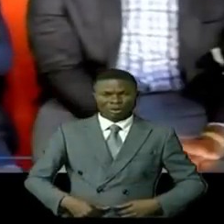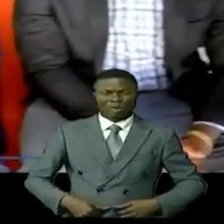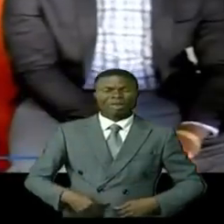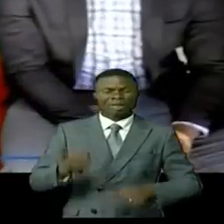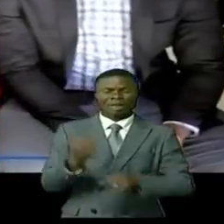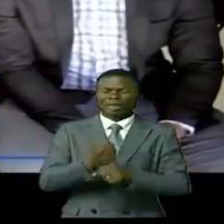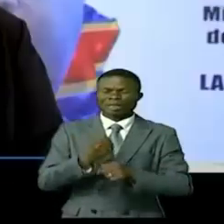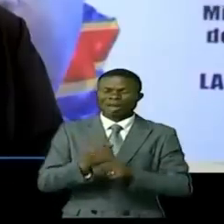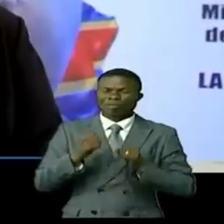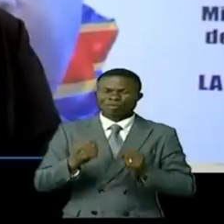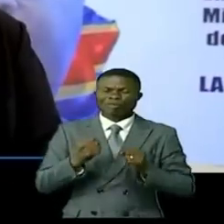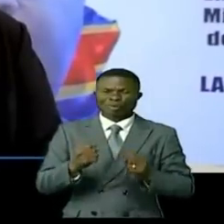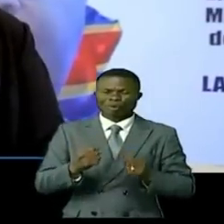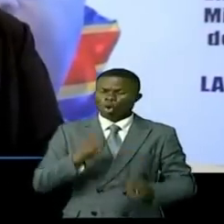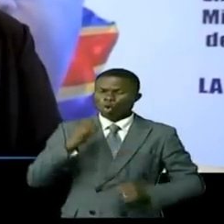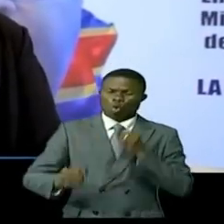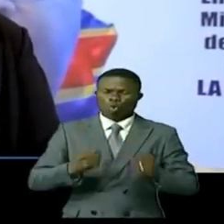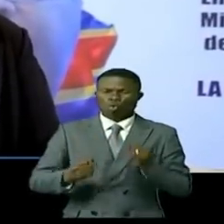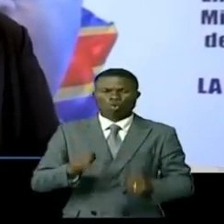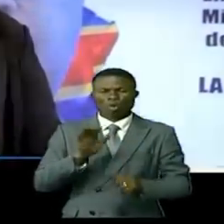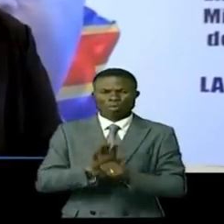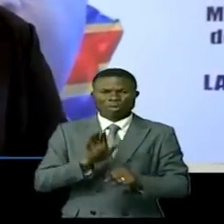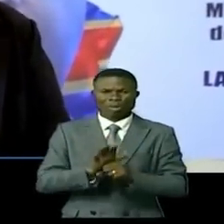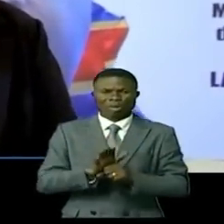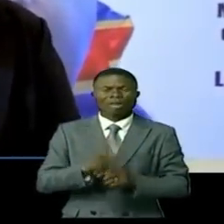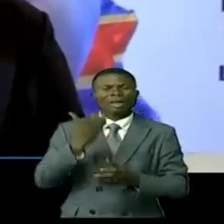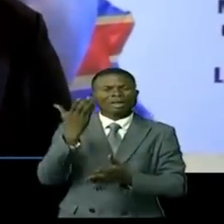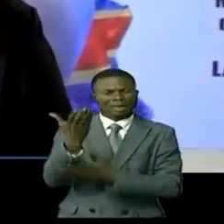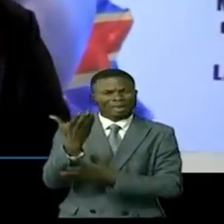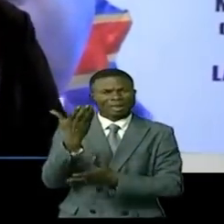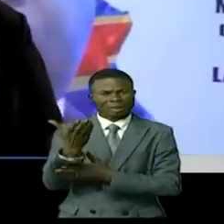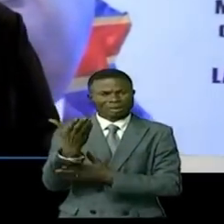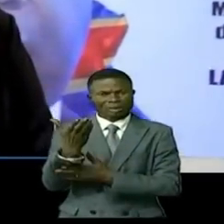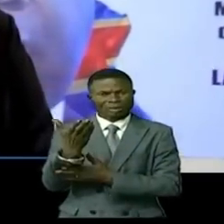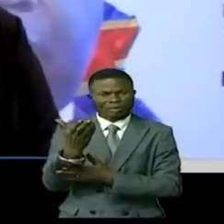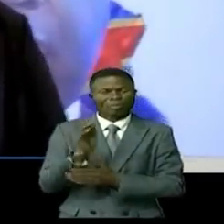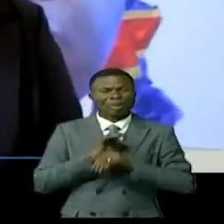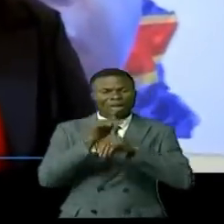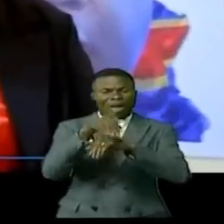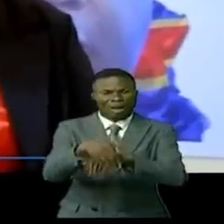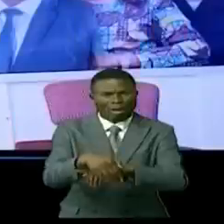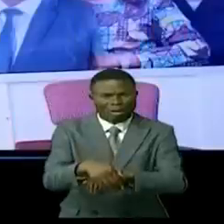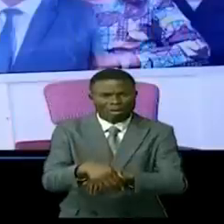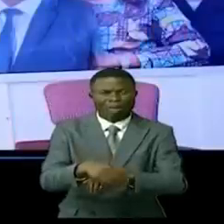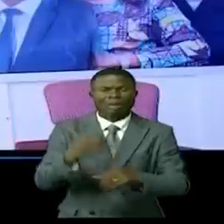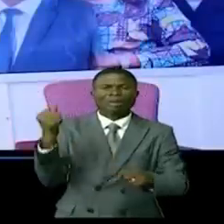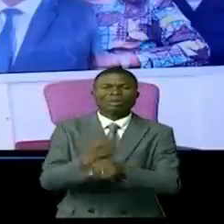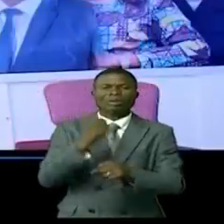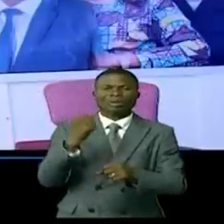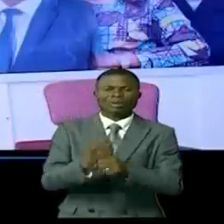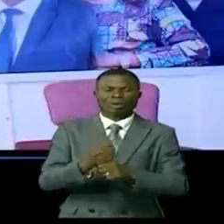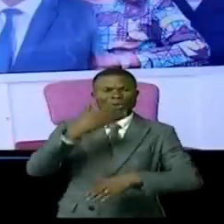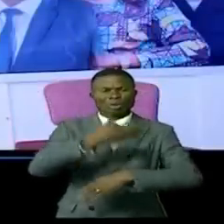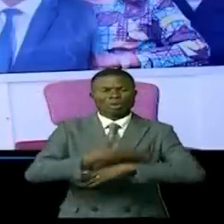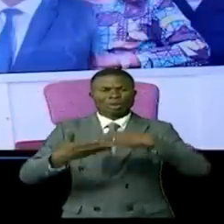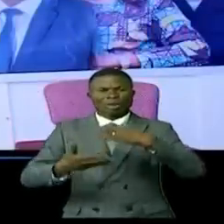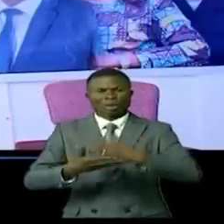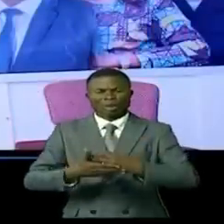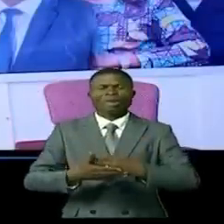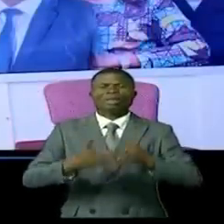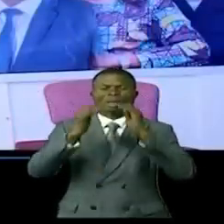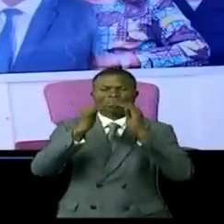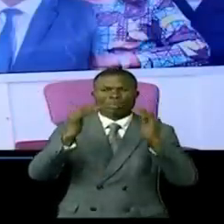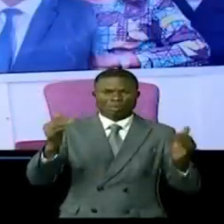résiliente, active et prête à participer à l'œuvre de la construction de la